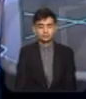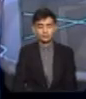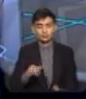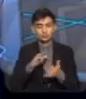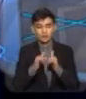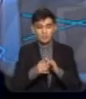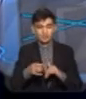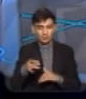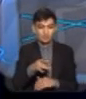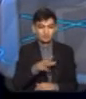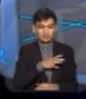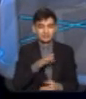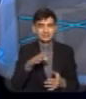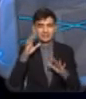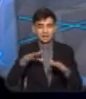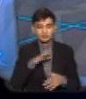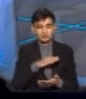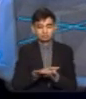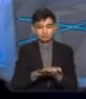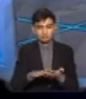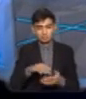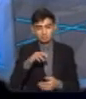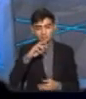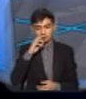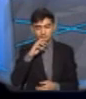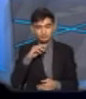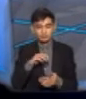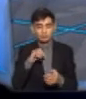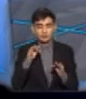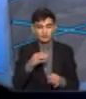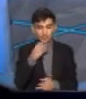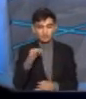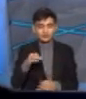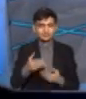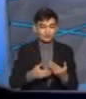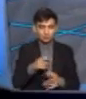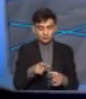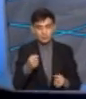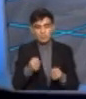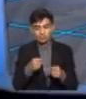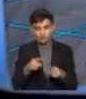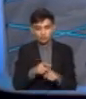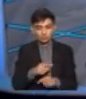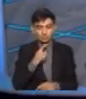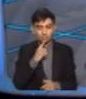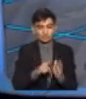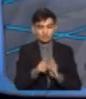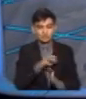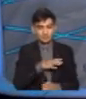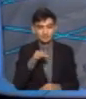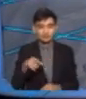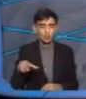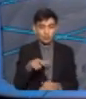Өскемен көшелерінің қардан дұрыс тазаланбауынан көлік пен жаяу жүргіншілерге қиындық туған. Кейбір шағын аудандардағы ашылмаған